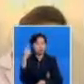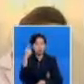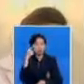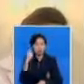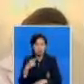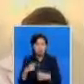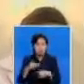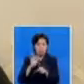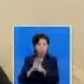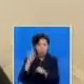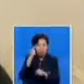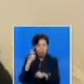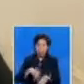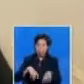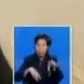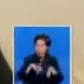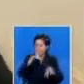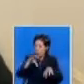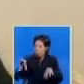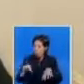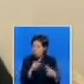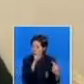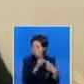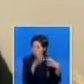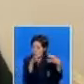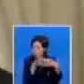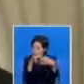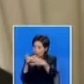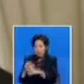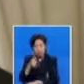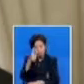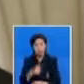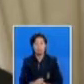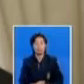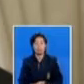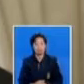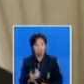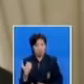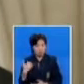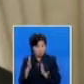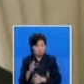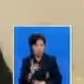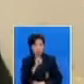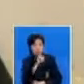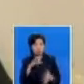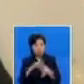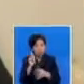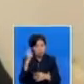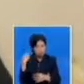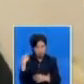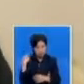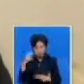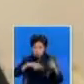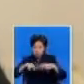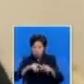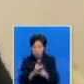องต่างกันนะฮะ 181โครงการที่กนอ.มาหรือสภาอุตสาหกรรมออกมาว่าอาจจะต้องมีการตรวจสอบตามมาตรา67วรรค2อันนั้นช่างมันยังไ